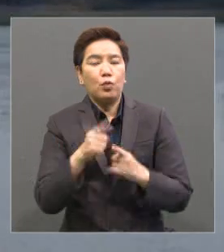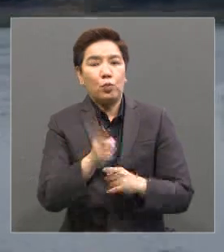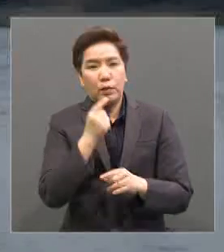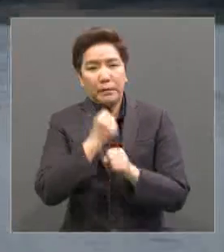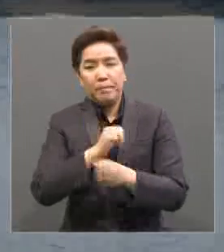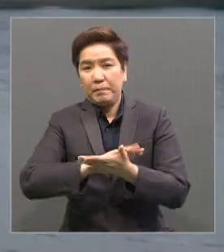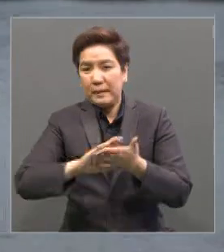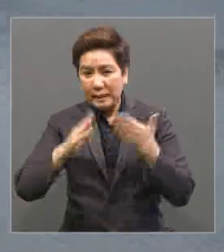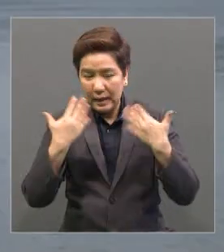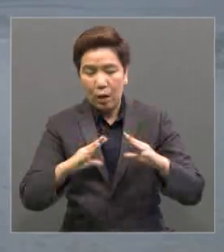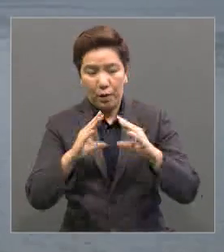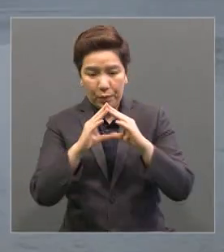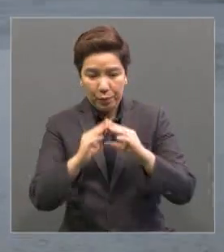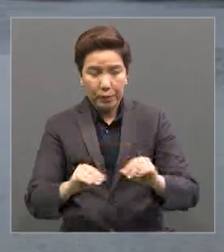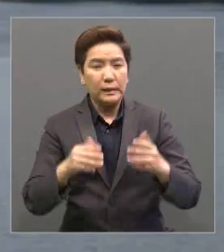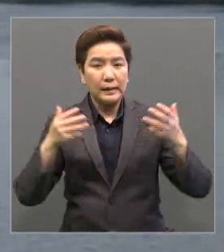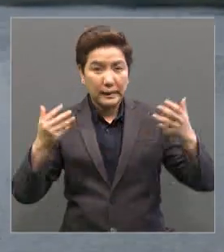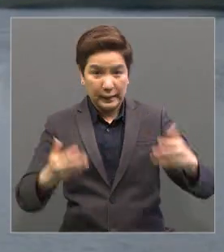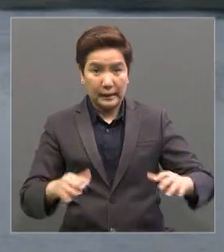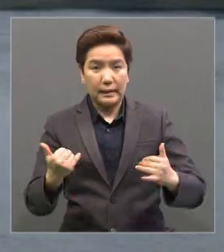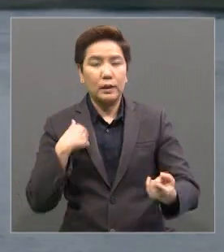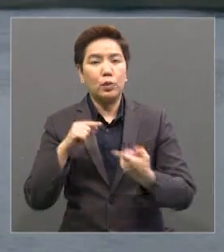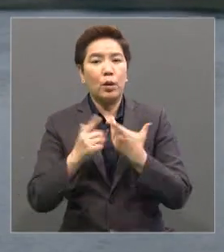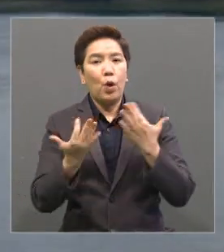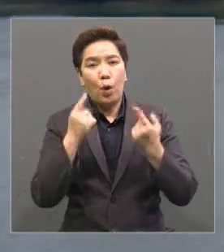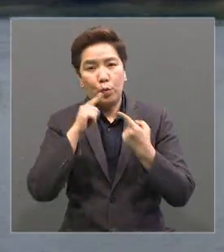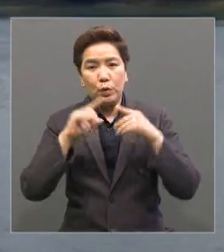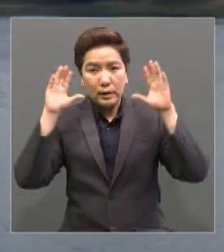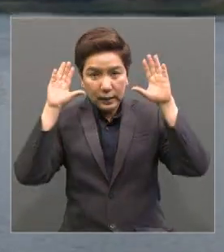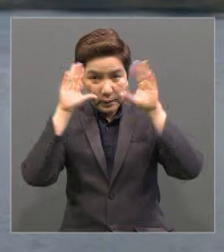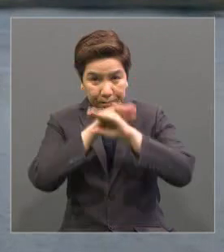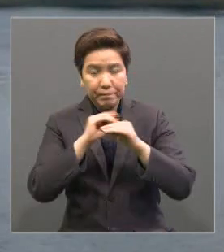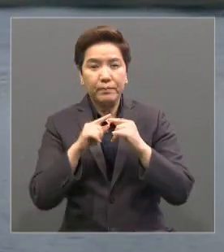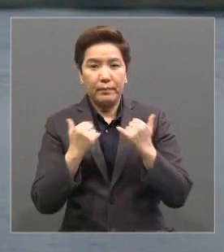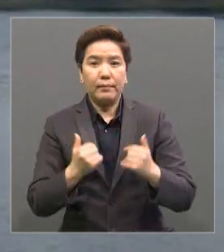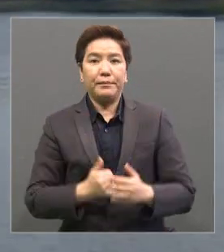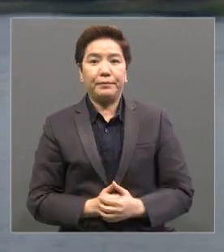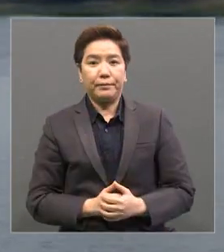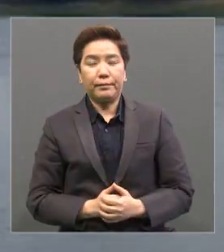วังรีอีกครั้งจนกว่าจะเสร็จสิ้นภารกิจหรือว่าจนกว่าจะค่ำนะฮะ